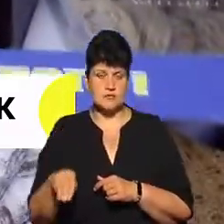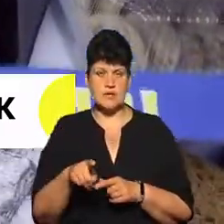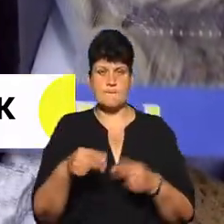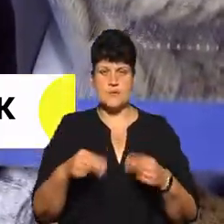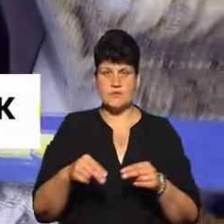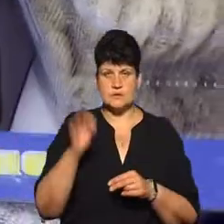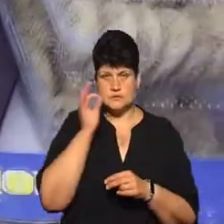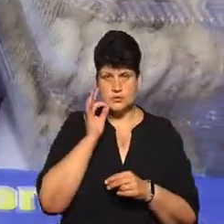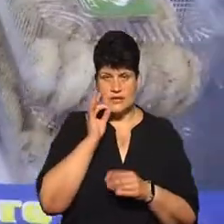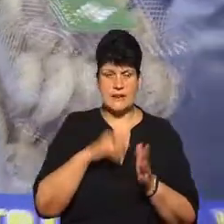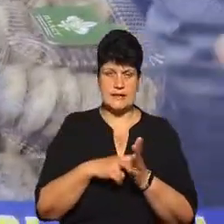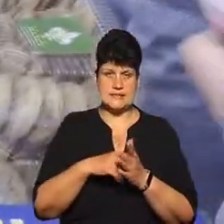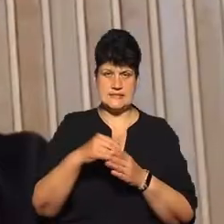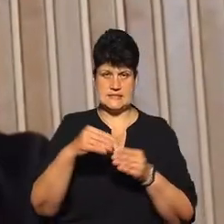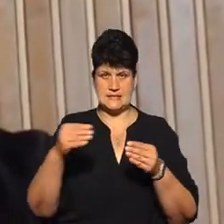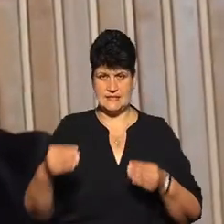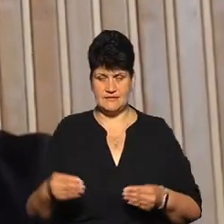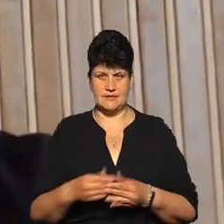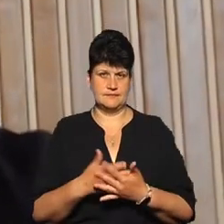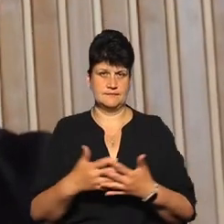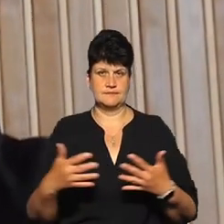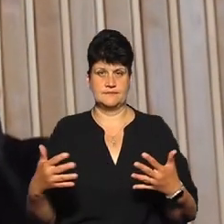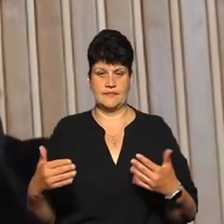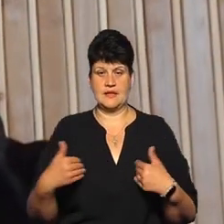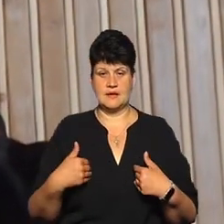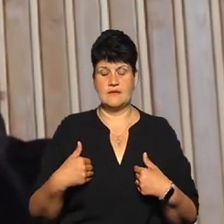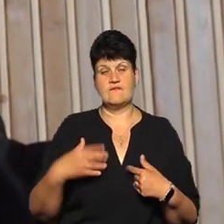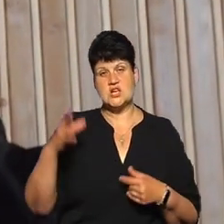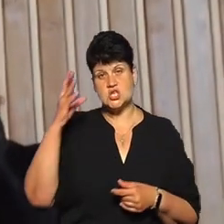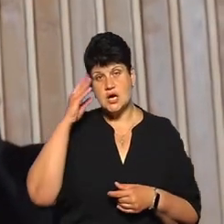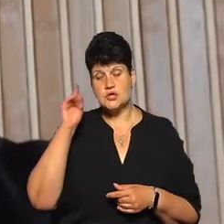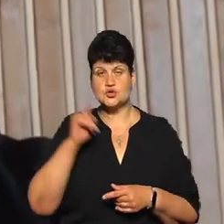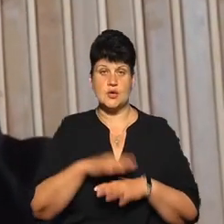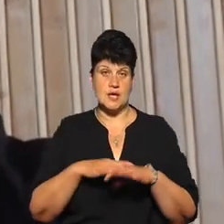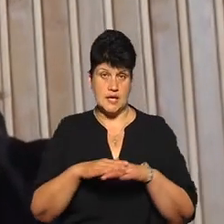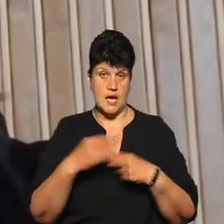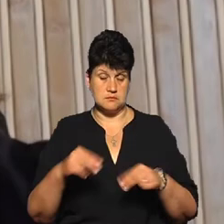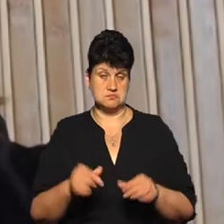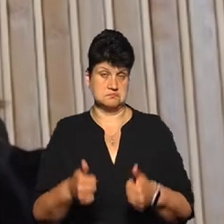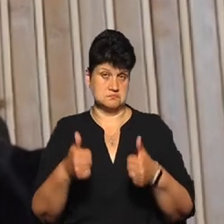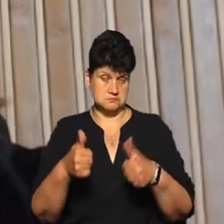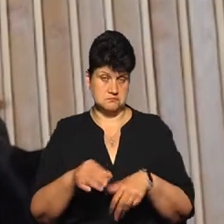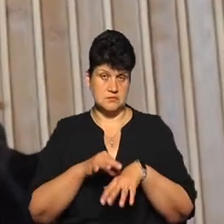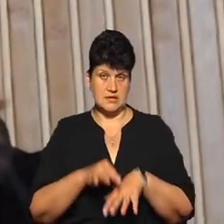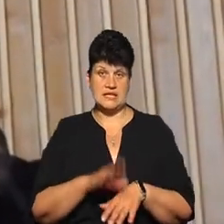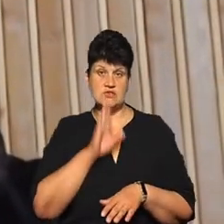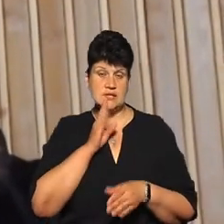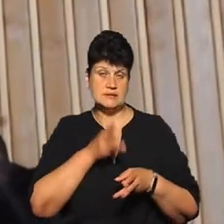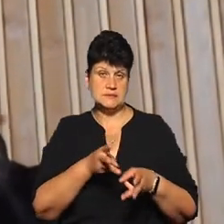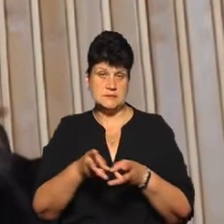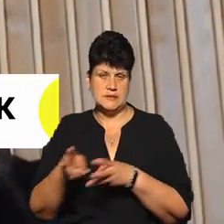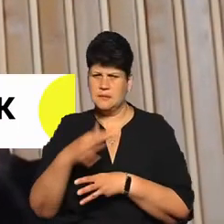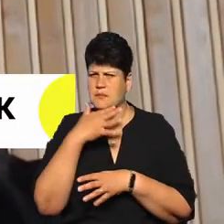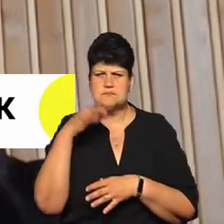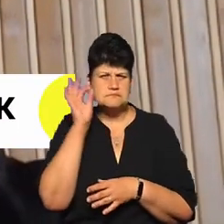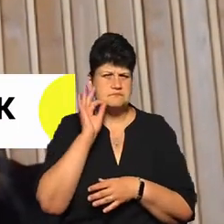солодощі, листівки і вироби з бісеру. Вважаю, що ярмарка відбулася успішно. Дівчата напекли багато смаколиків, які